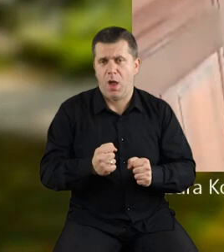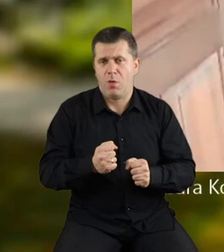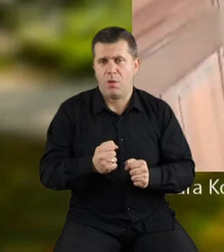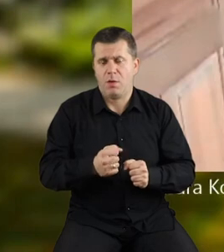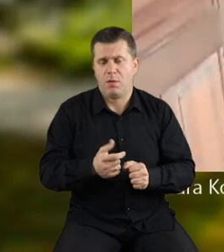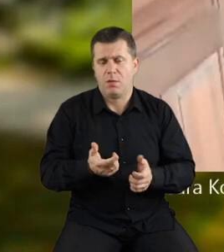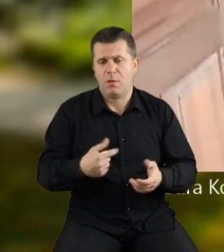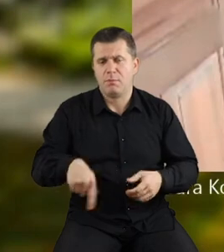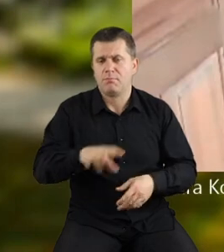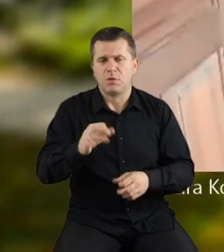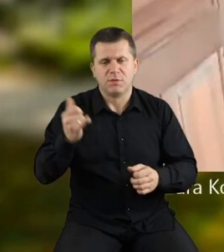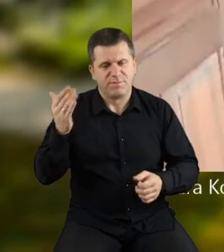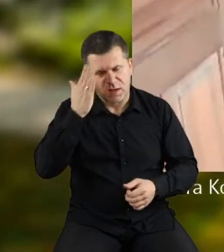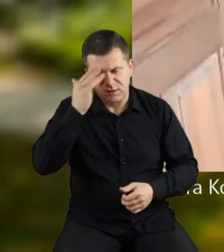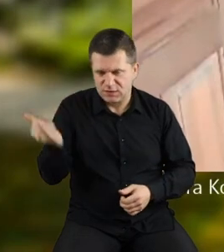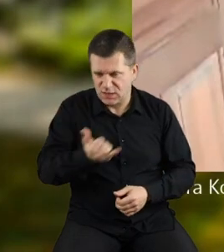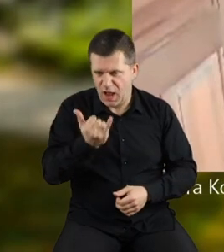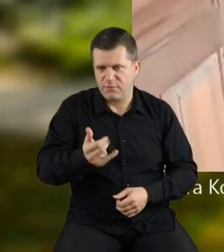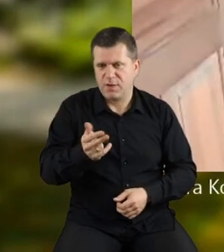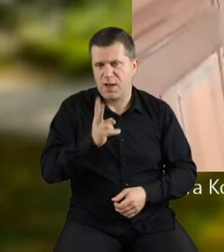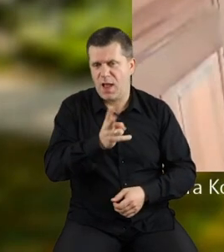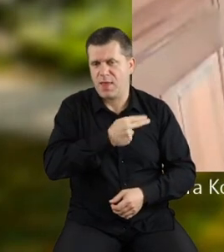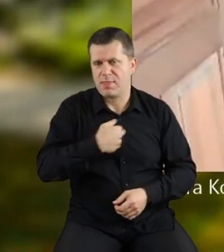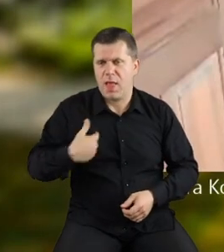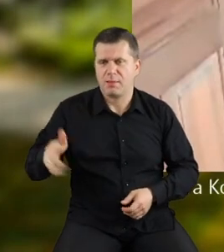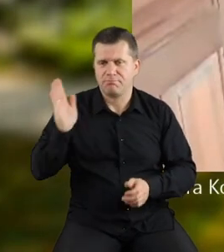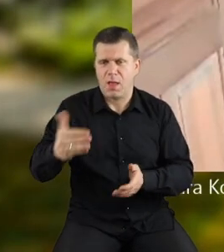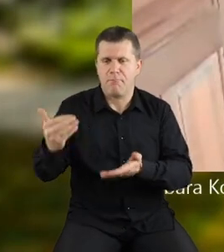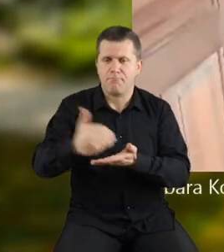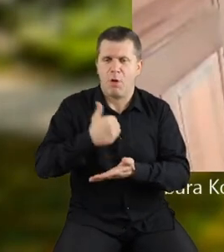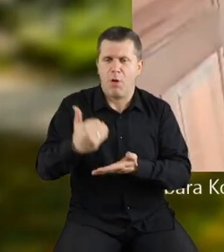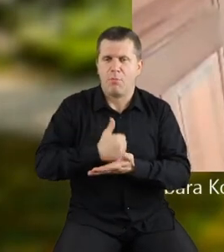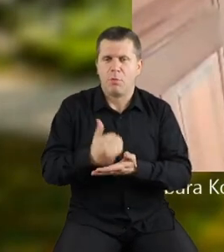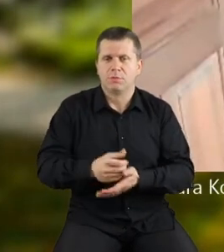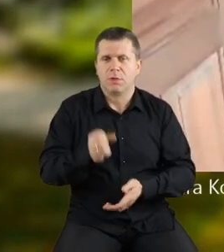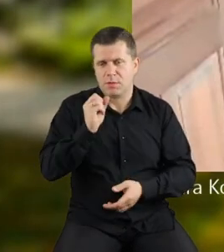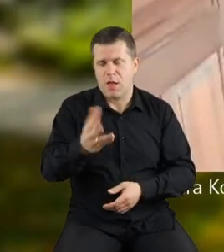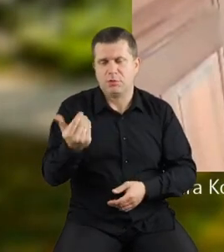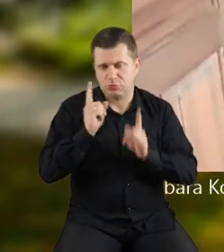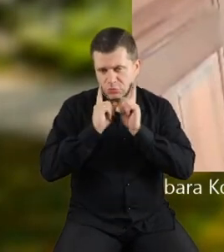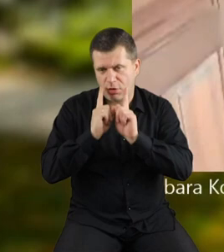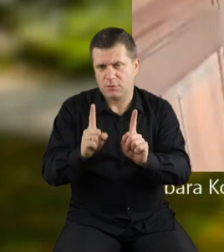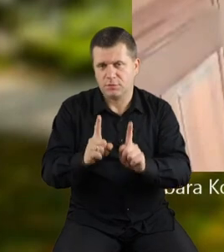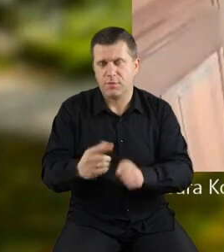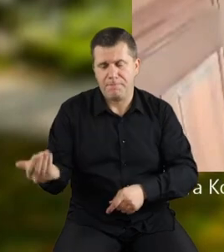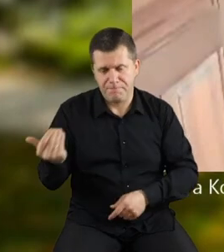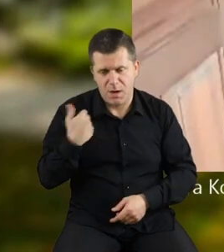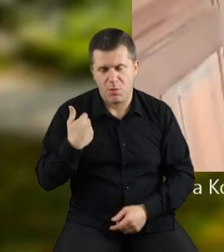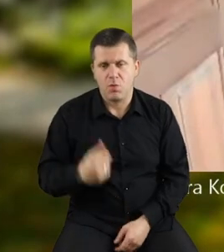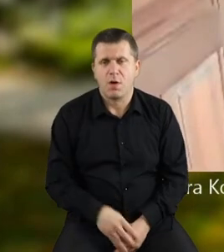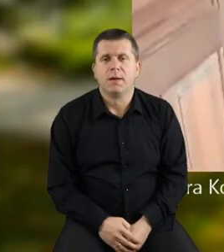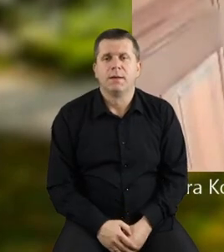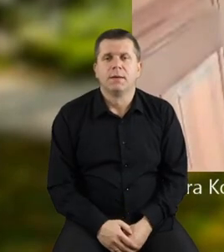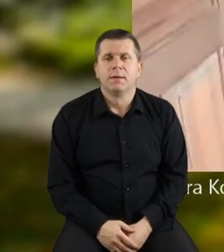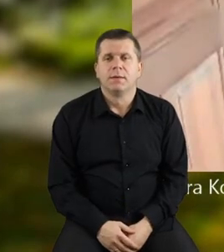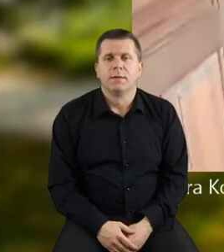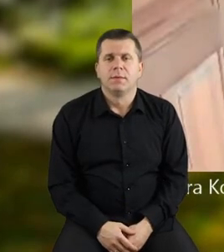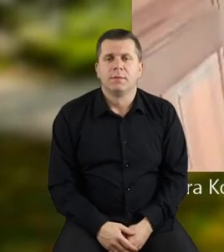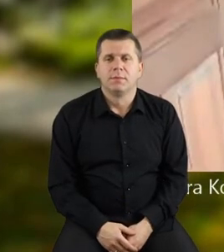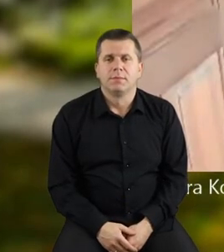się opiskiem, bo wiedziałam, że zawsze każdemu z nas pomoże, co też się rzeczywiście